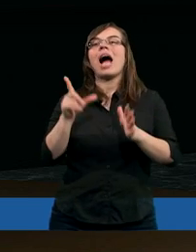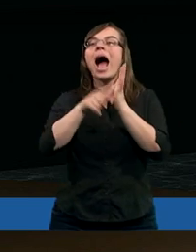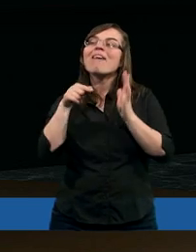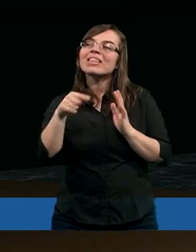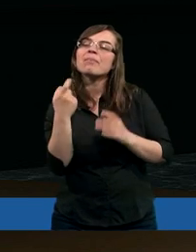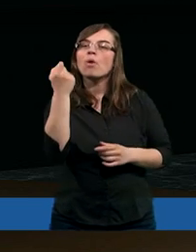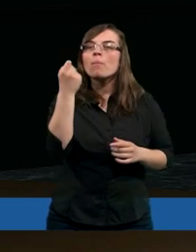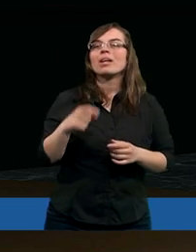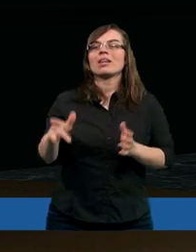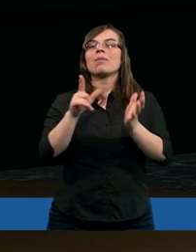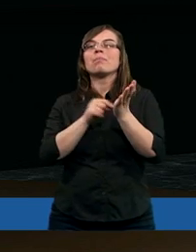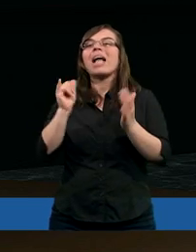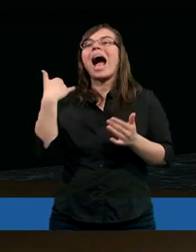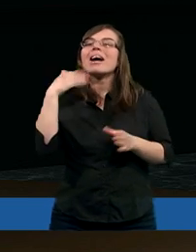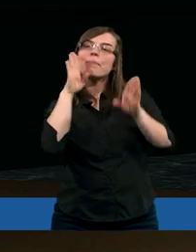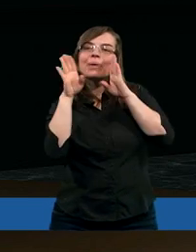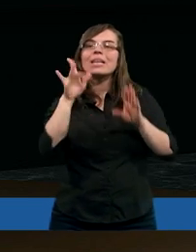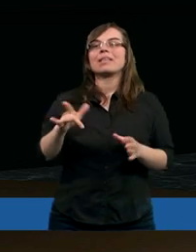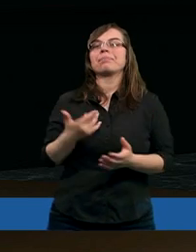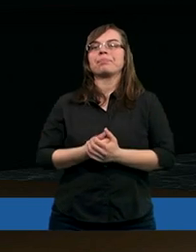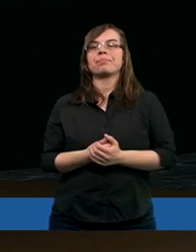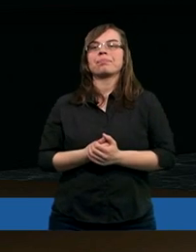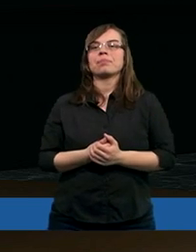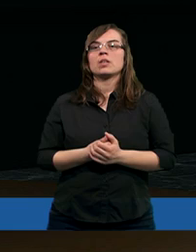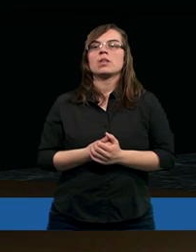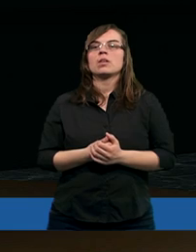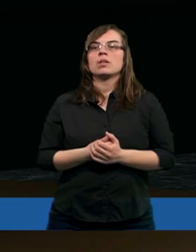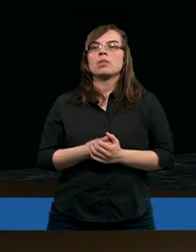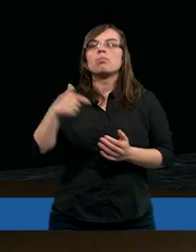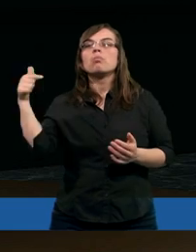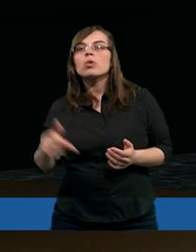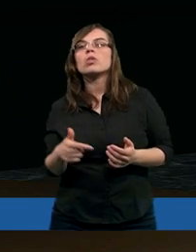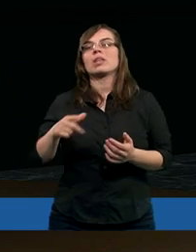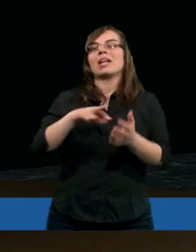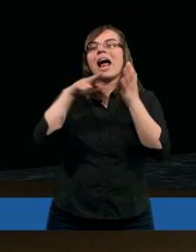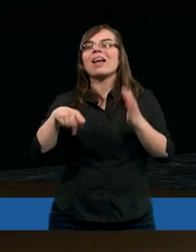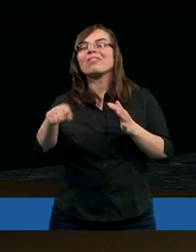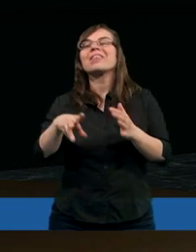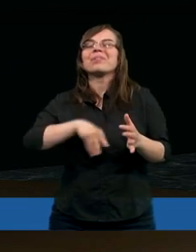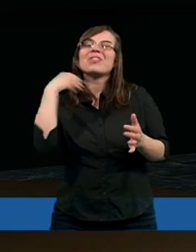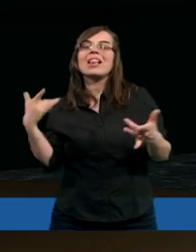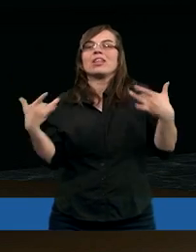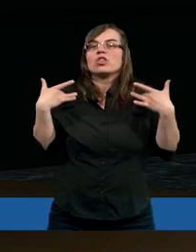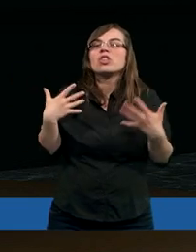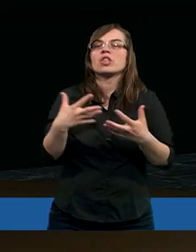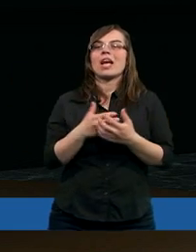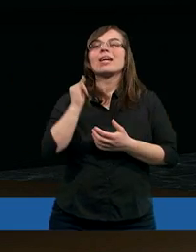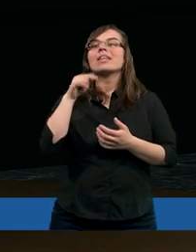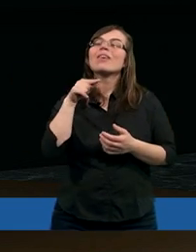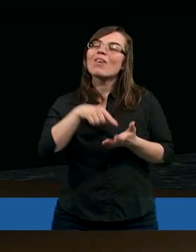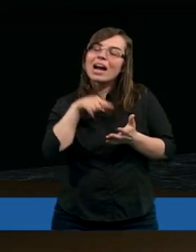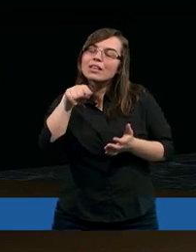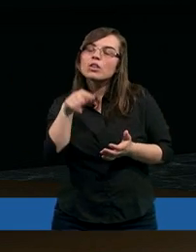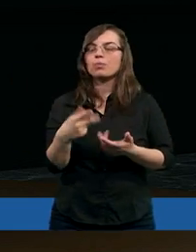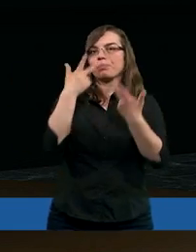ale w tym momencie ktoś jakby musiał żyć, ten święte życie, tak? I